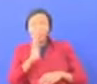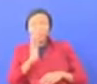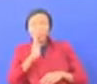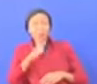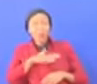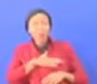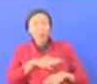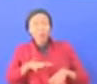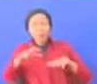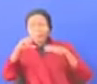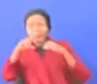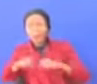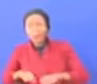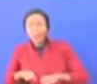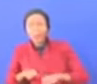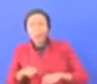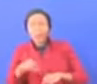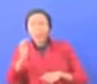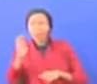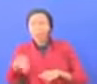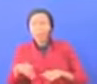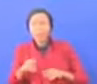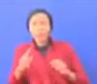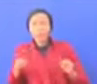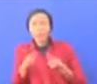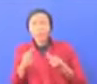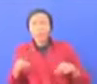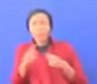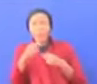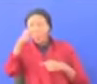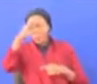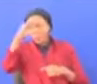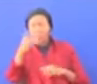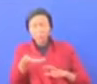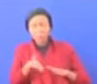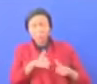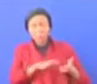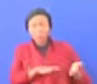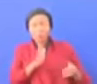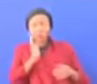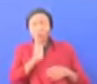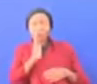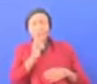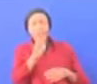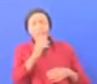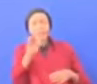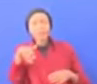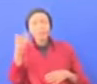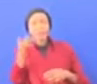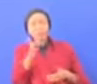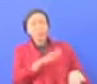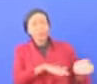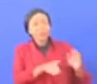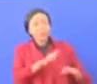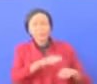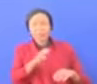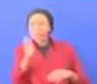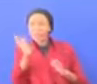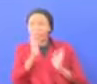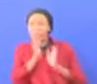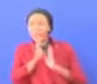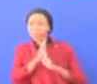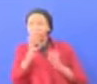kuvamia mgodi. Kwa wamepambana na polisi, wamekufa vijana. Walivyozungumza hapa wanazika kesho. Kwa hali ya kisasa ni tete kweli pale na